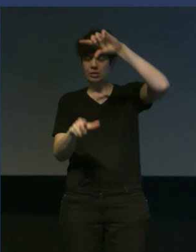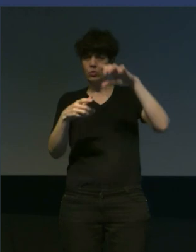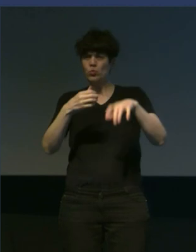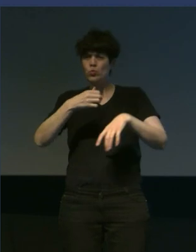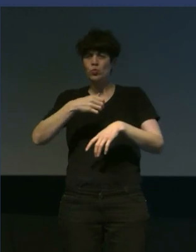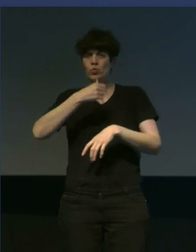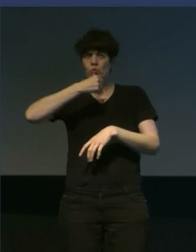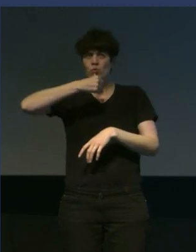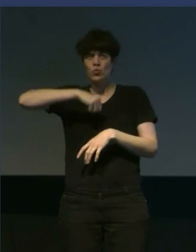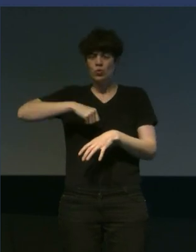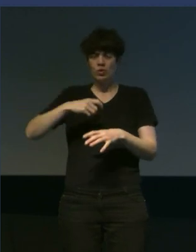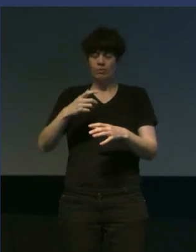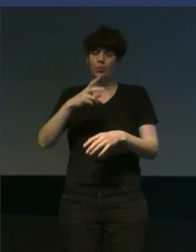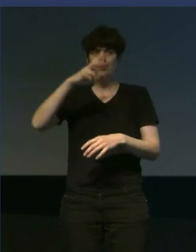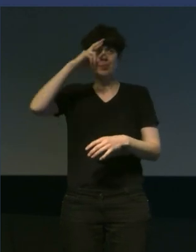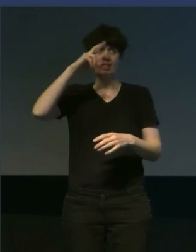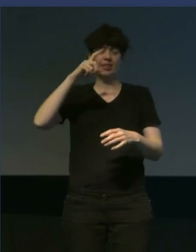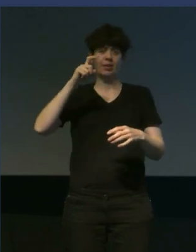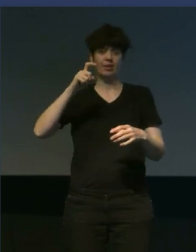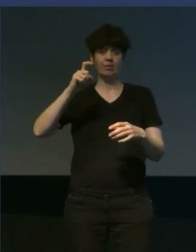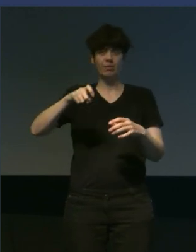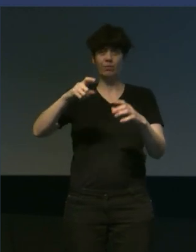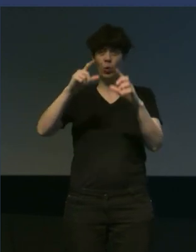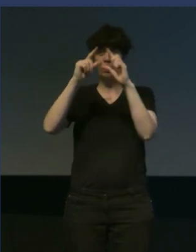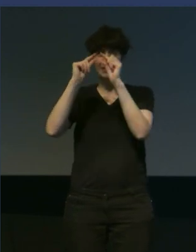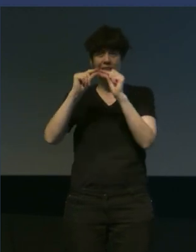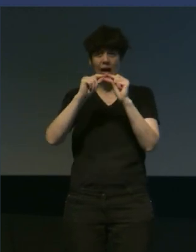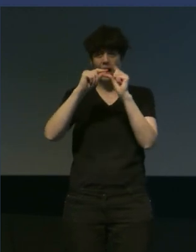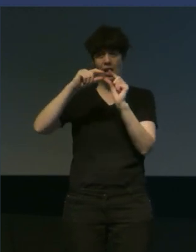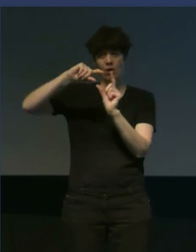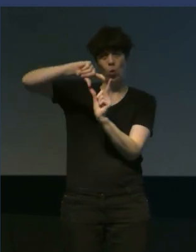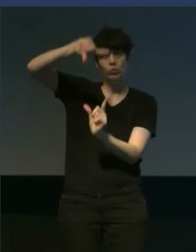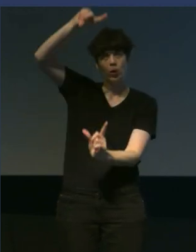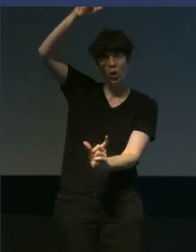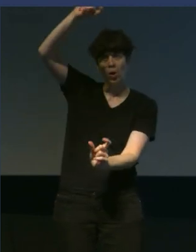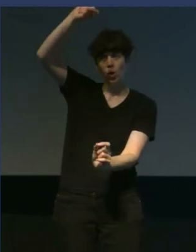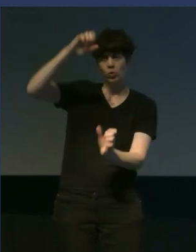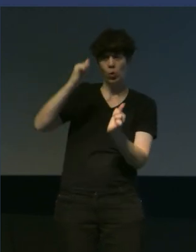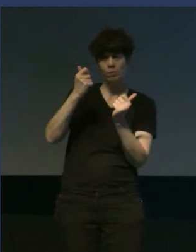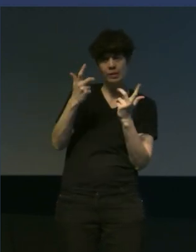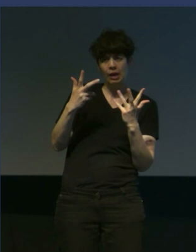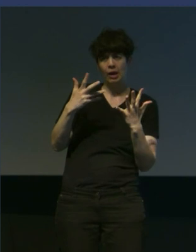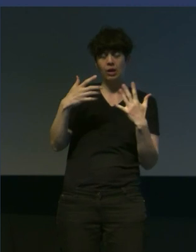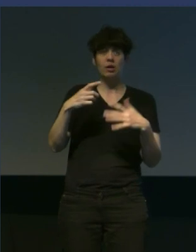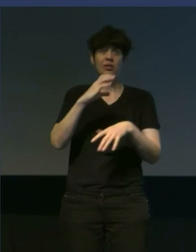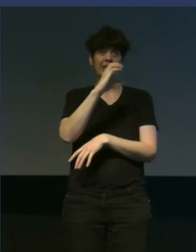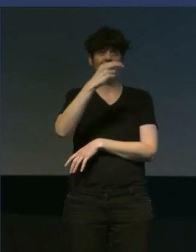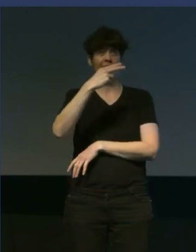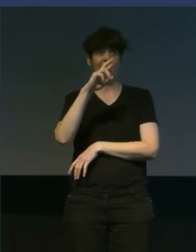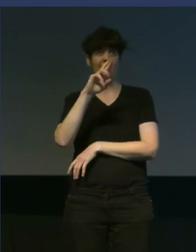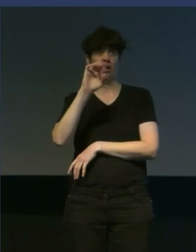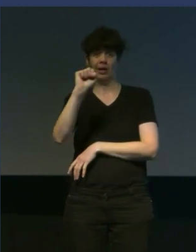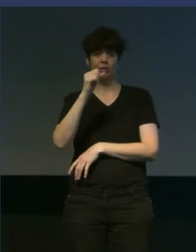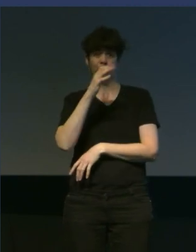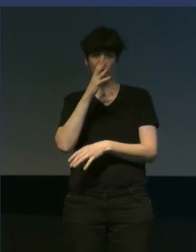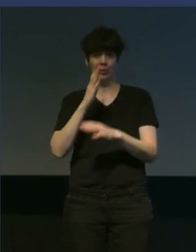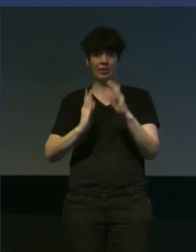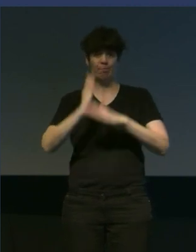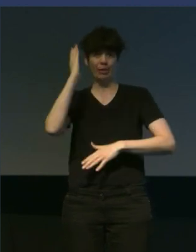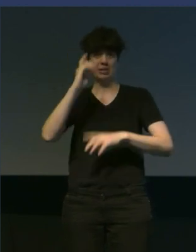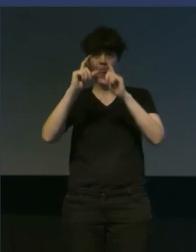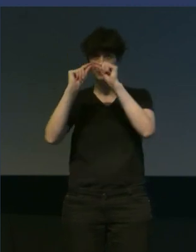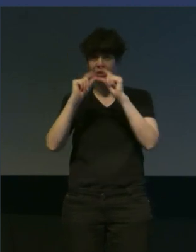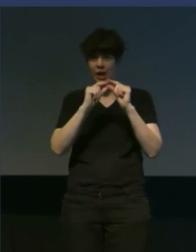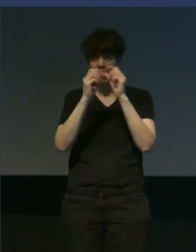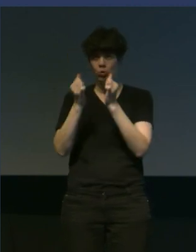contrainte, c'est bête, hein, mais de nombre de pixels en hauteur. Sur le site internet du CNRS, on ne pouvait pas mettre plus. Et donc, en fait, ils